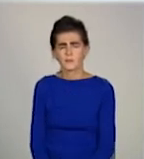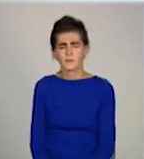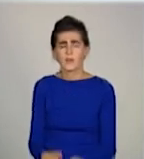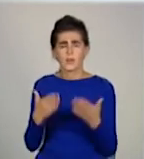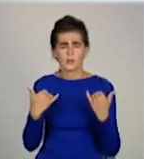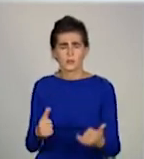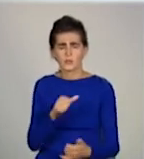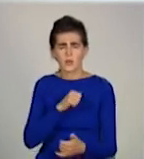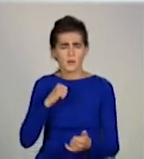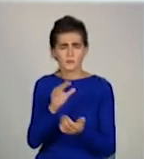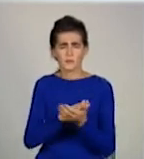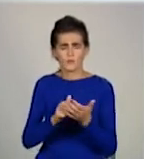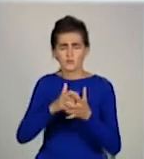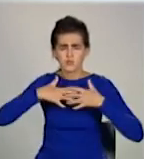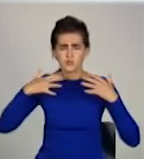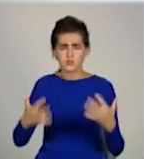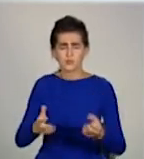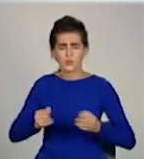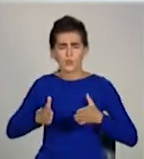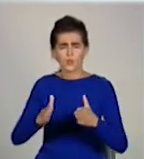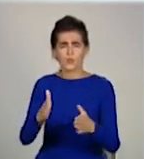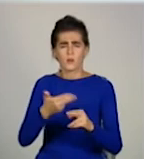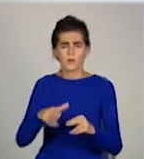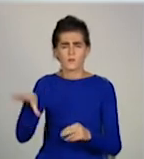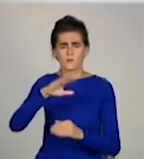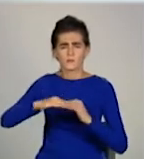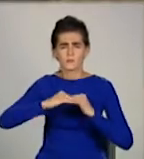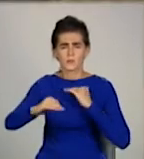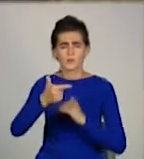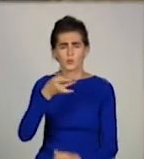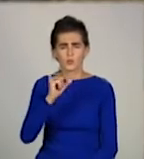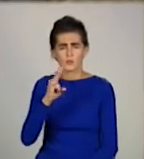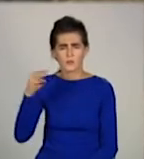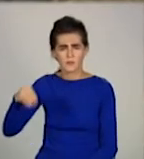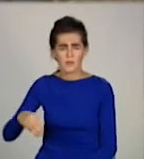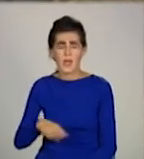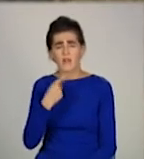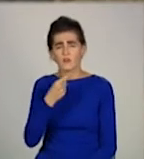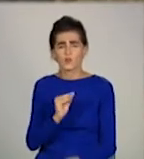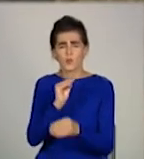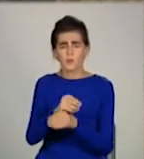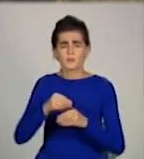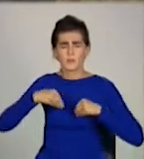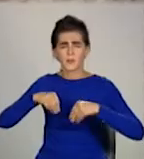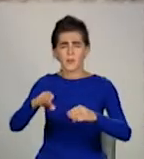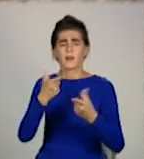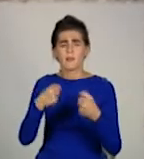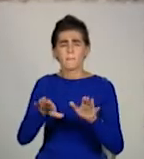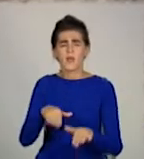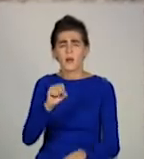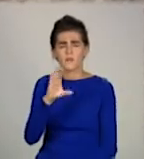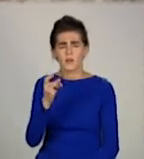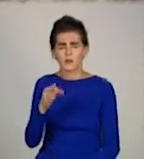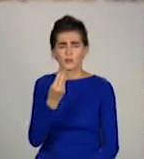значна частина доріг в нашому місті – це дороги з ґрунтовим покриттям. І додає, підсипати аварійні ділянки